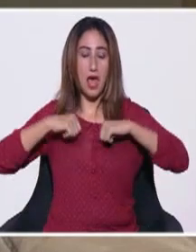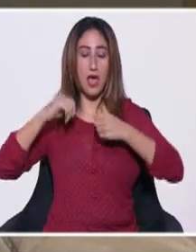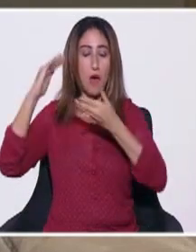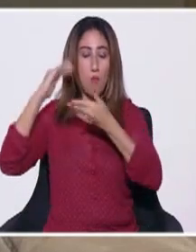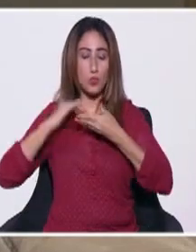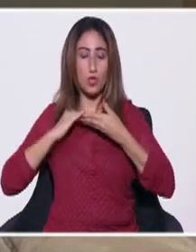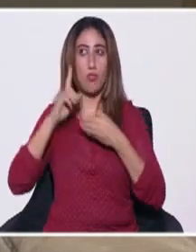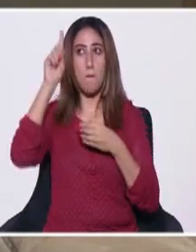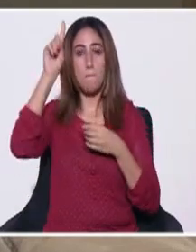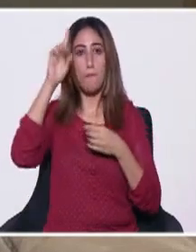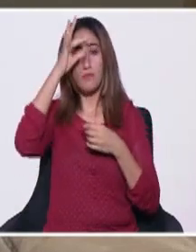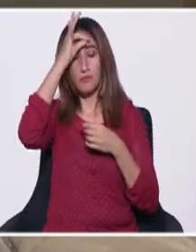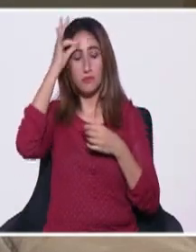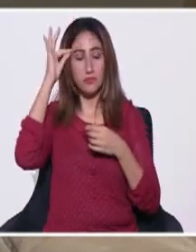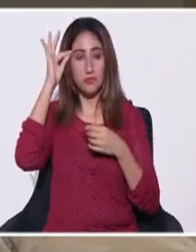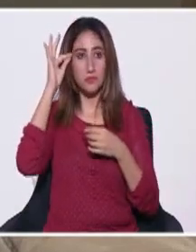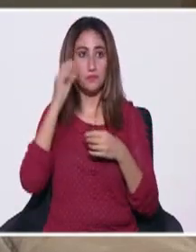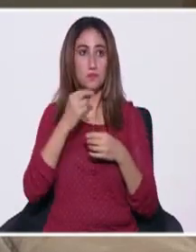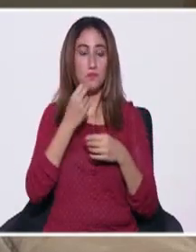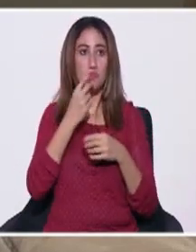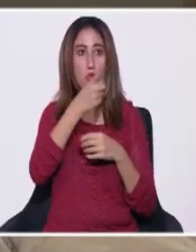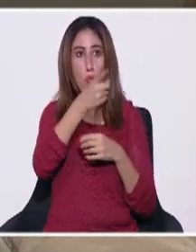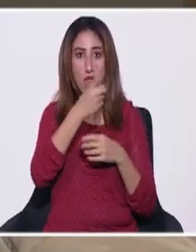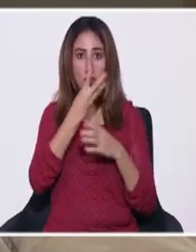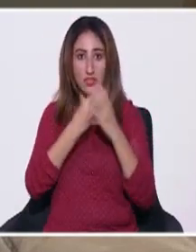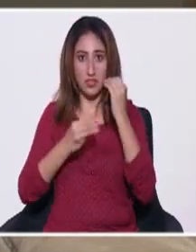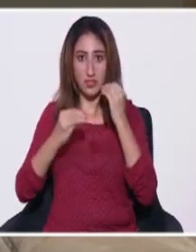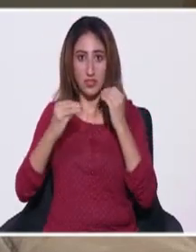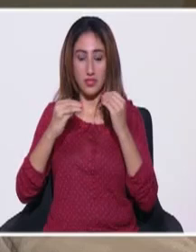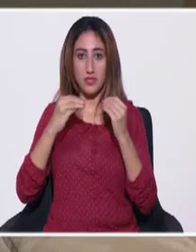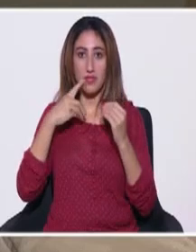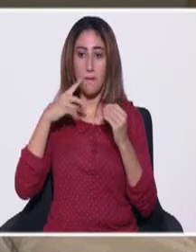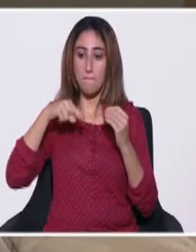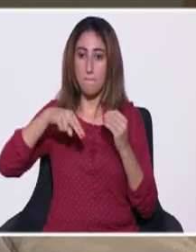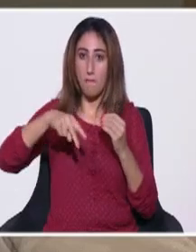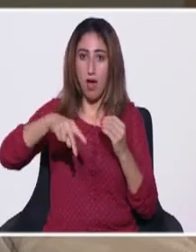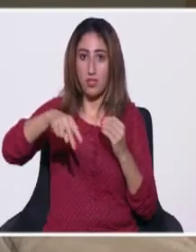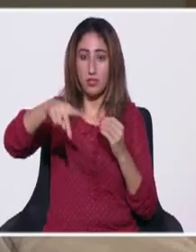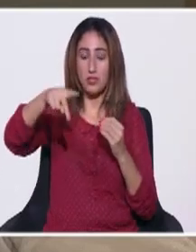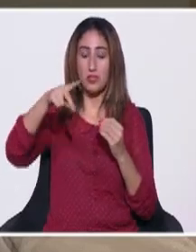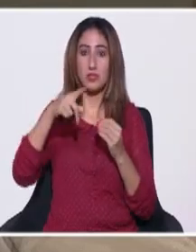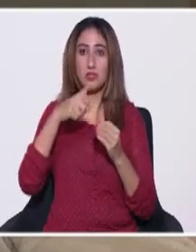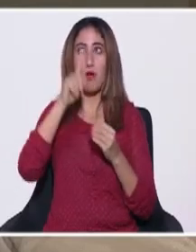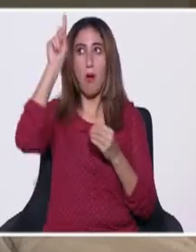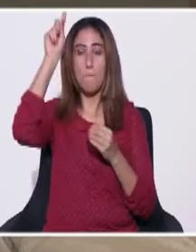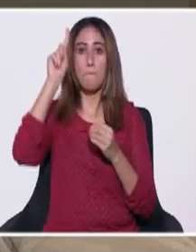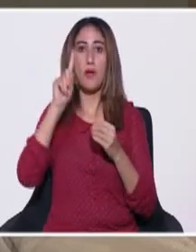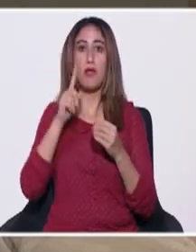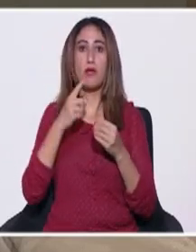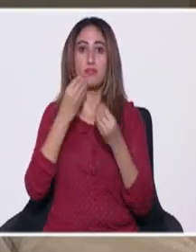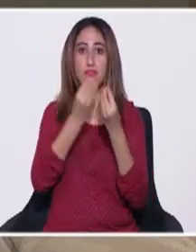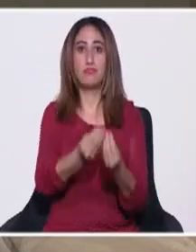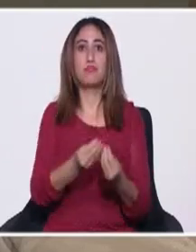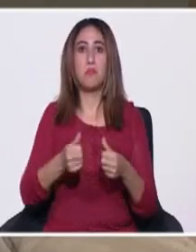فيشاء ربنا سبحانه وتعالى إن هذا الولد يخط خطا في الحياة بتوفيق الله سبحانه وتعالى في